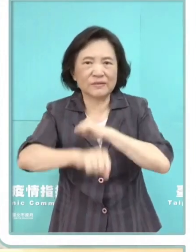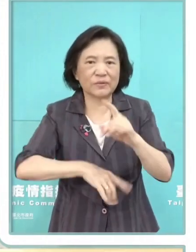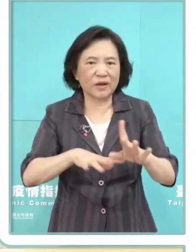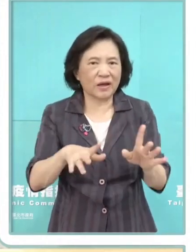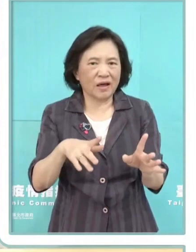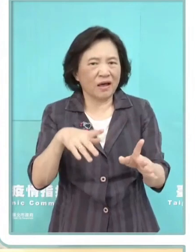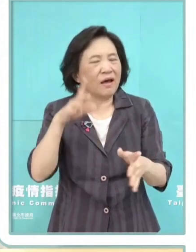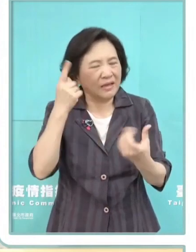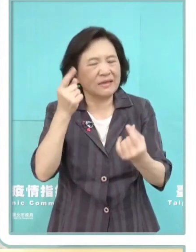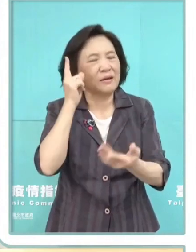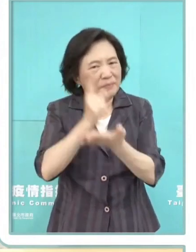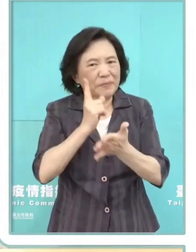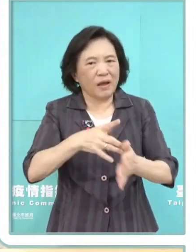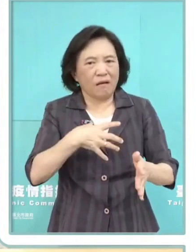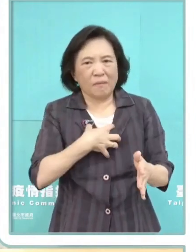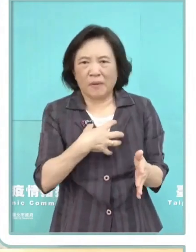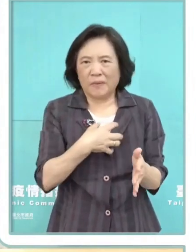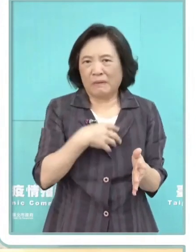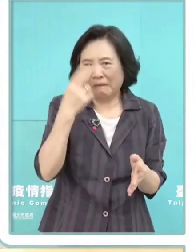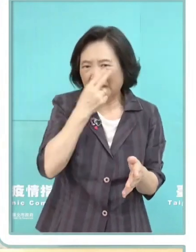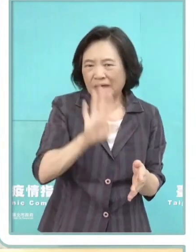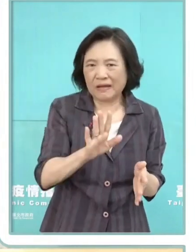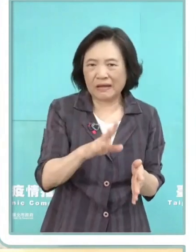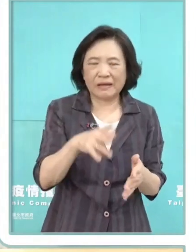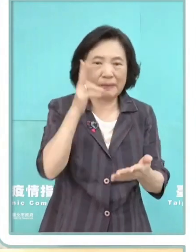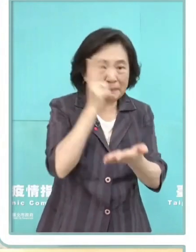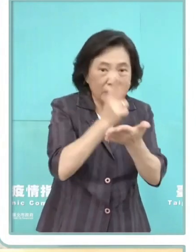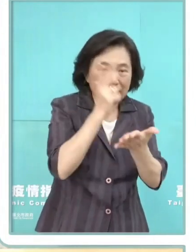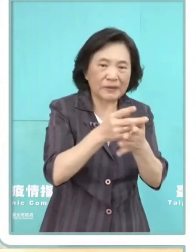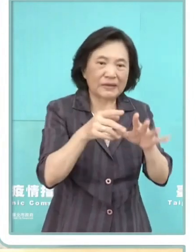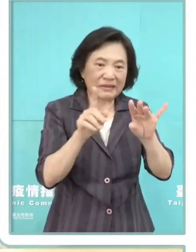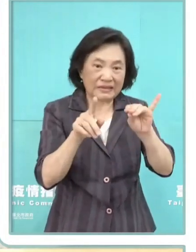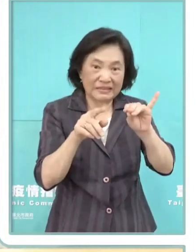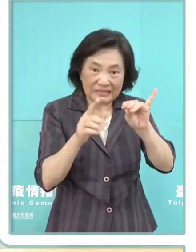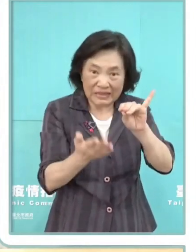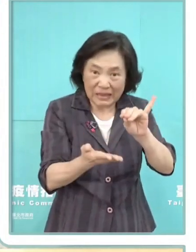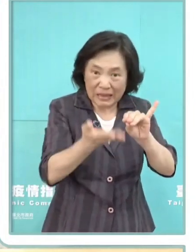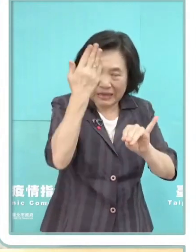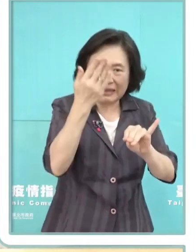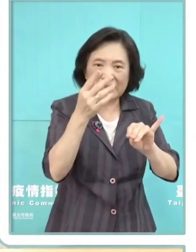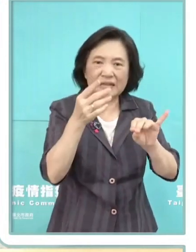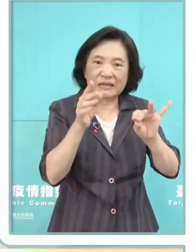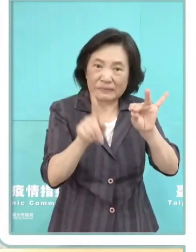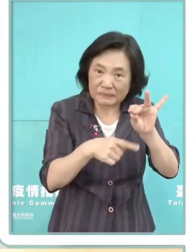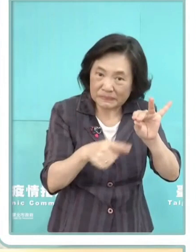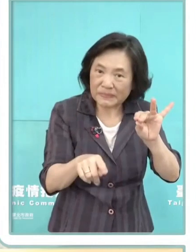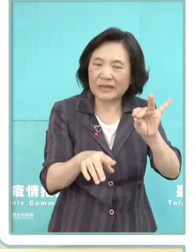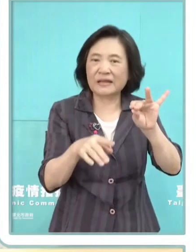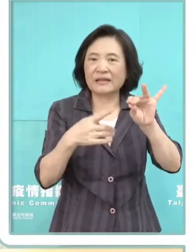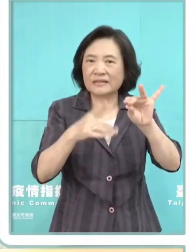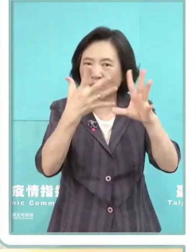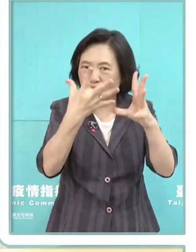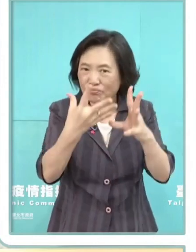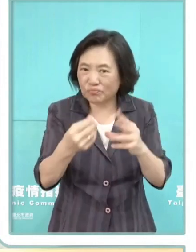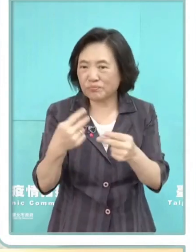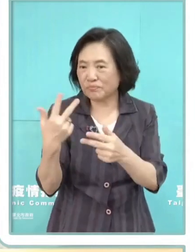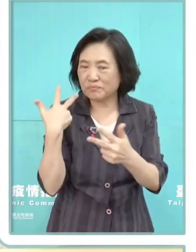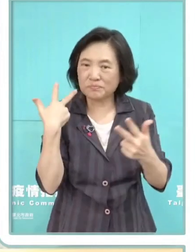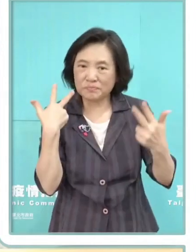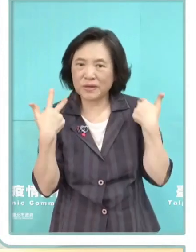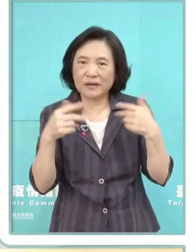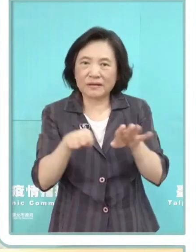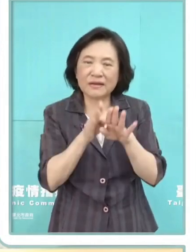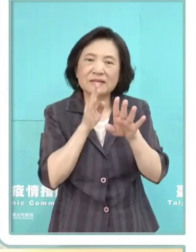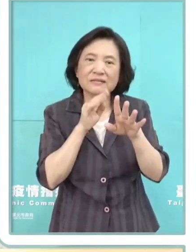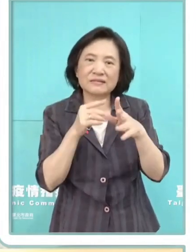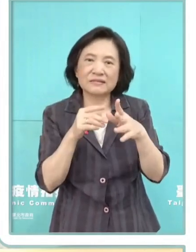恐惧。我们从刚刚看到的每一周是上千例，后来几百例，那好不容易这两个礼拜开始